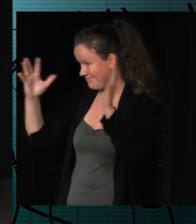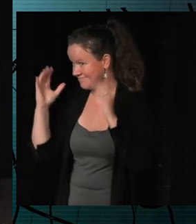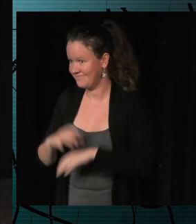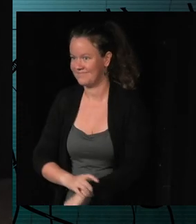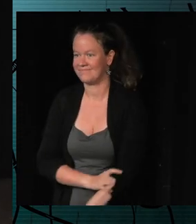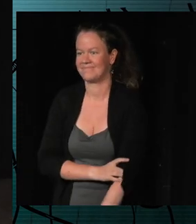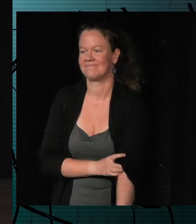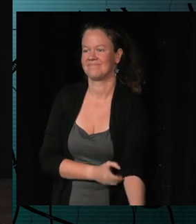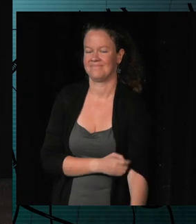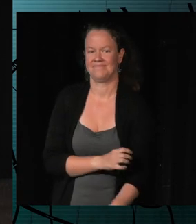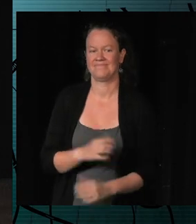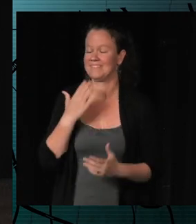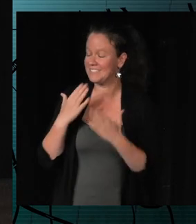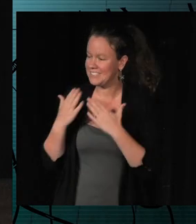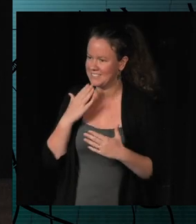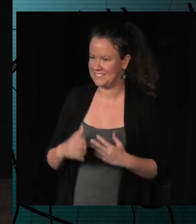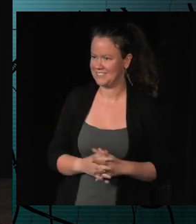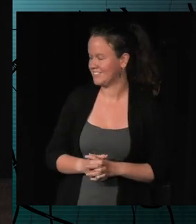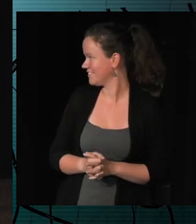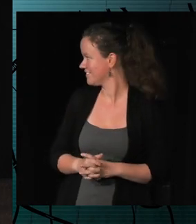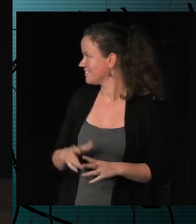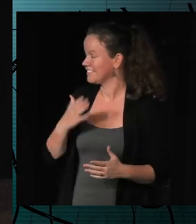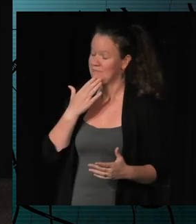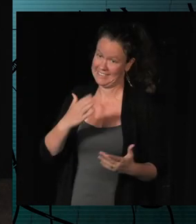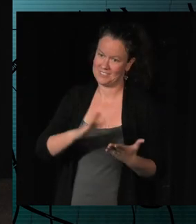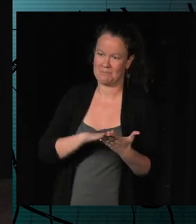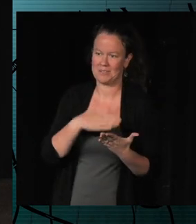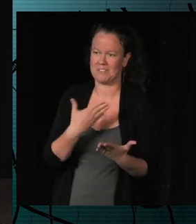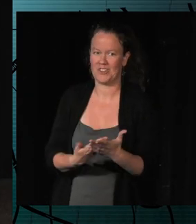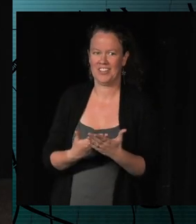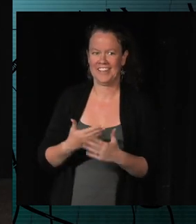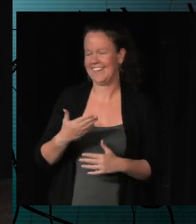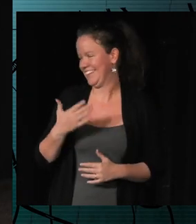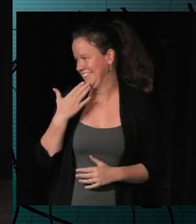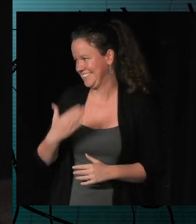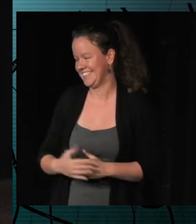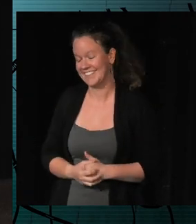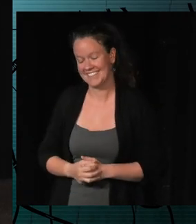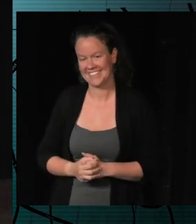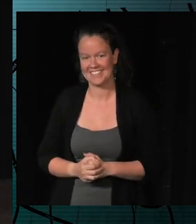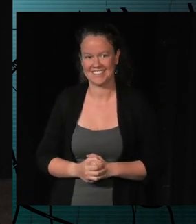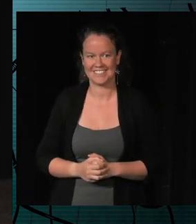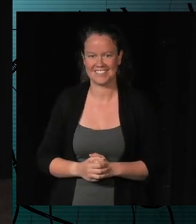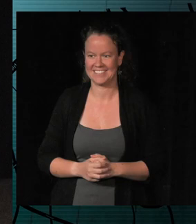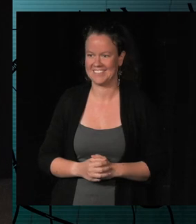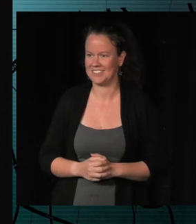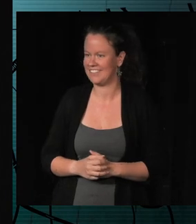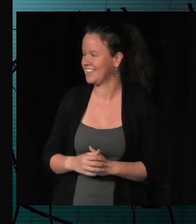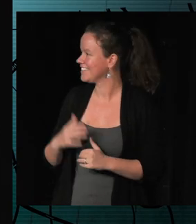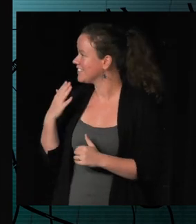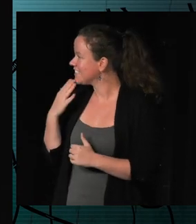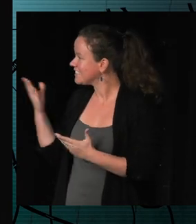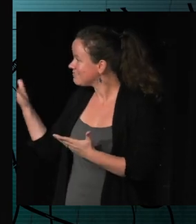beaucoup à vous et merci aux traductrices et merci d'être resté et merci à tous les quatre